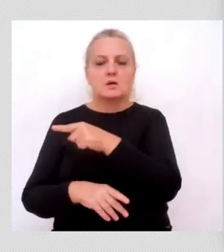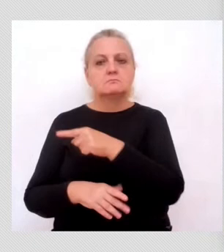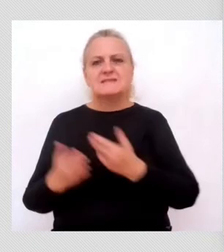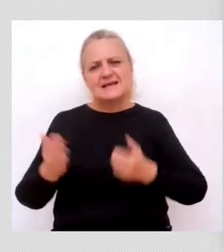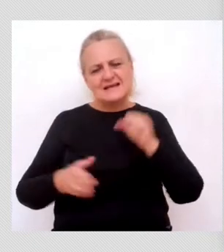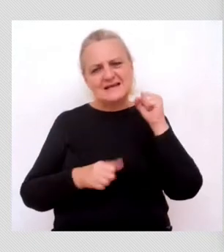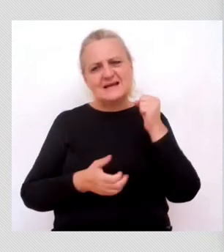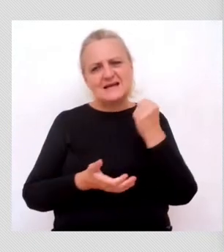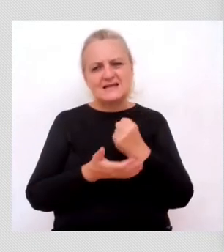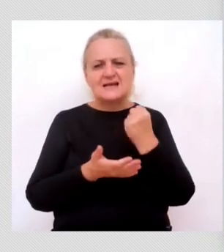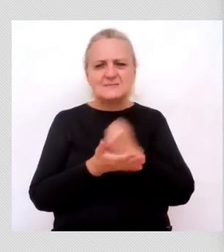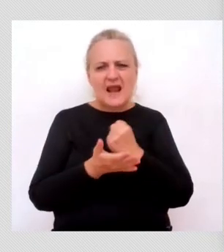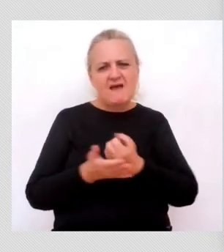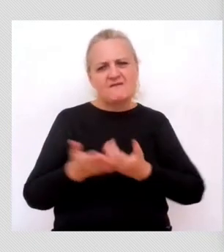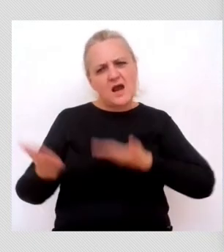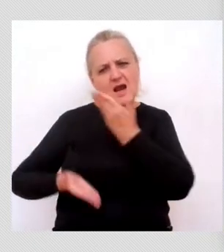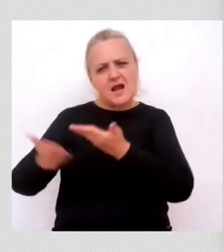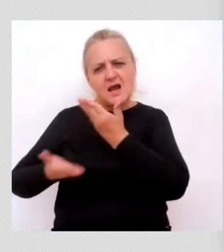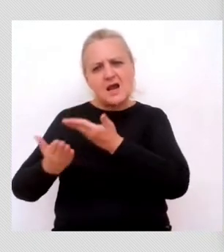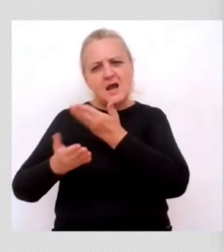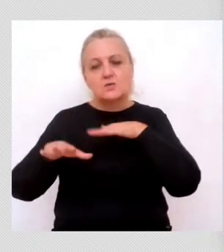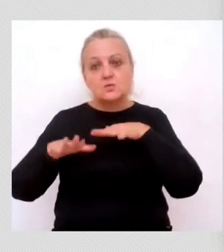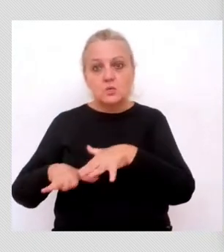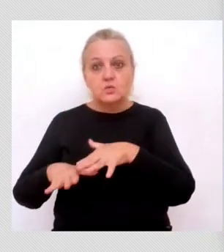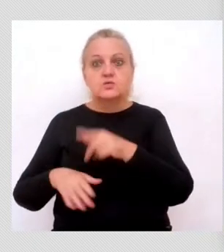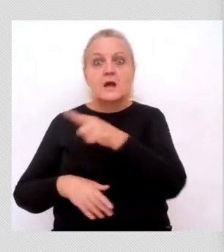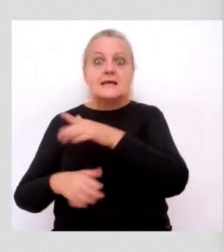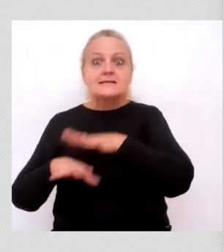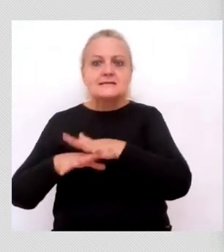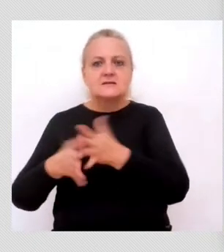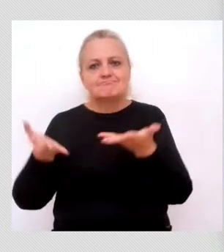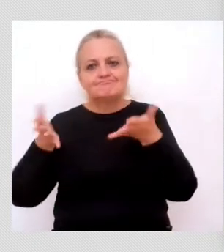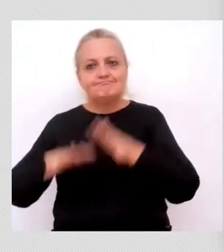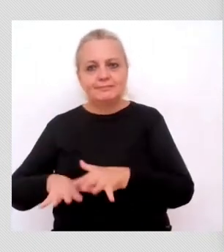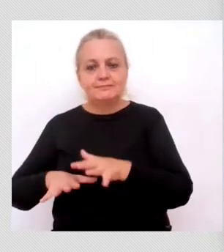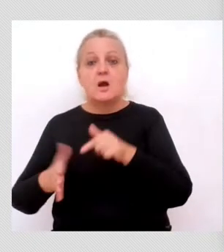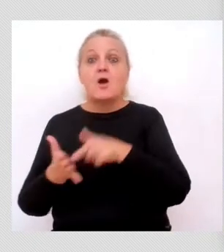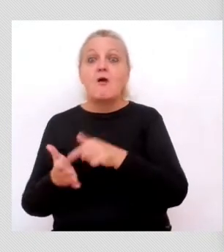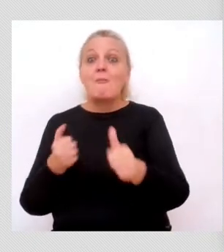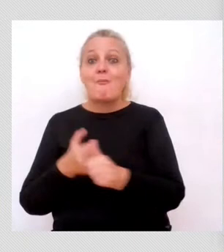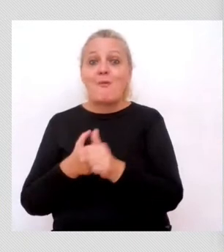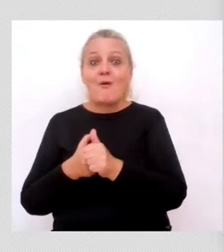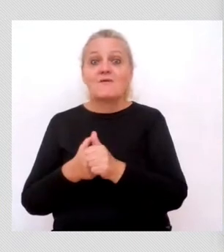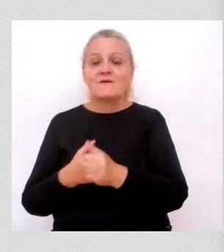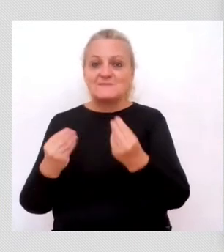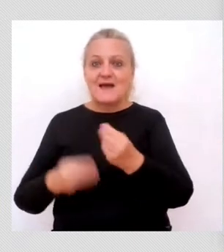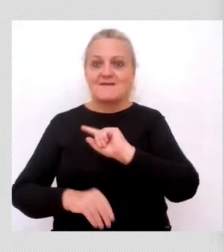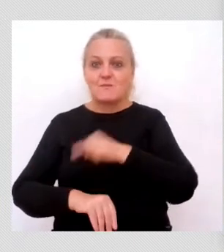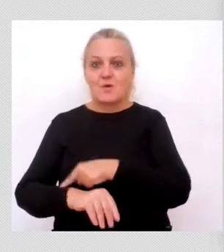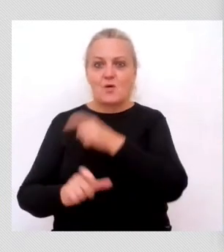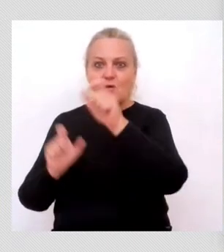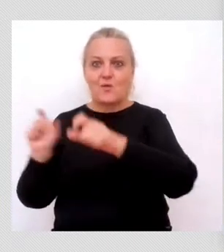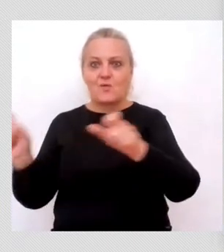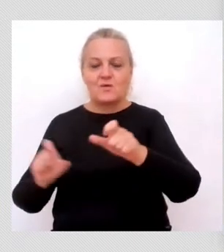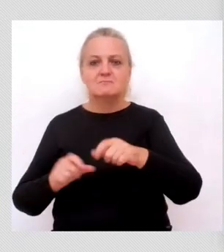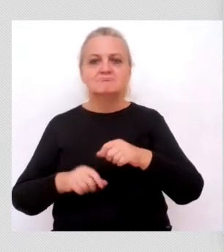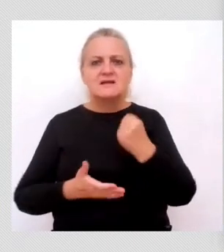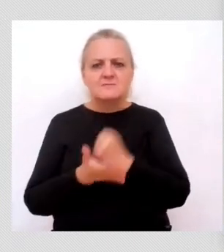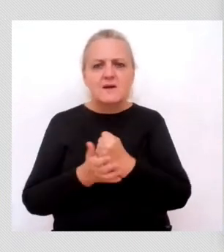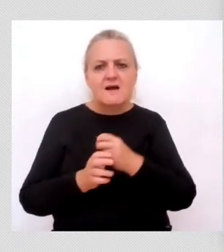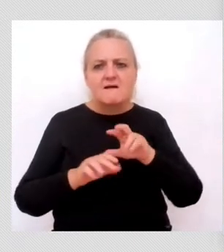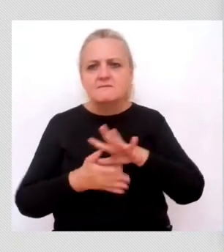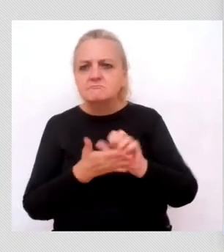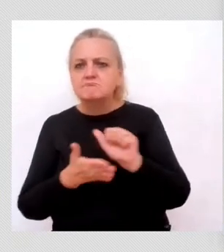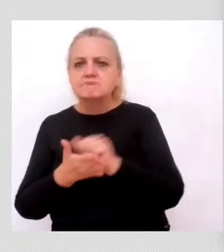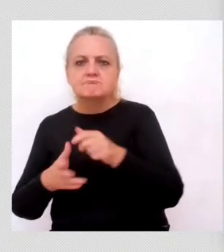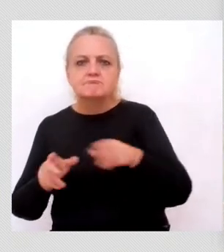do prokuratorów i ten system włoski się zawalił z powodu wspaniałych kilku prokuratorów, którzy te sprawy zaczęli się nimi zajmować.